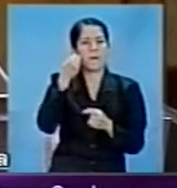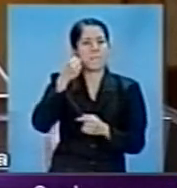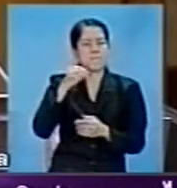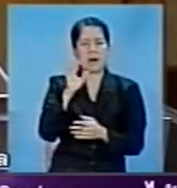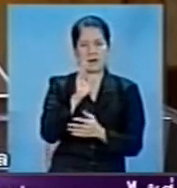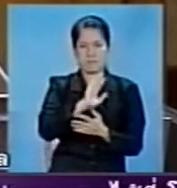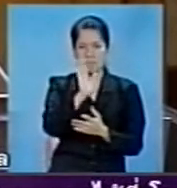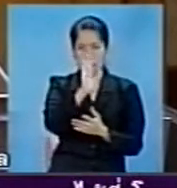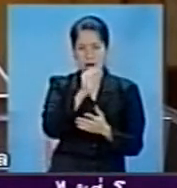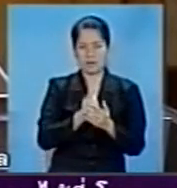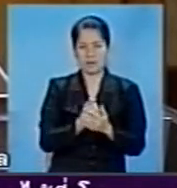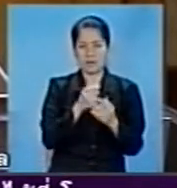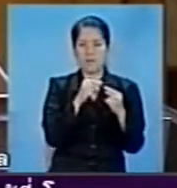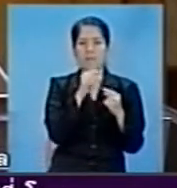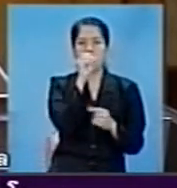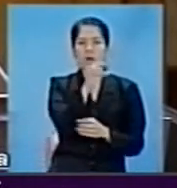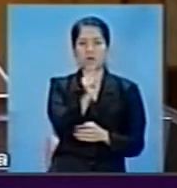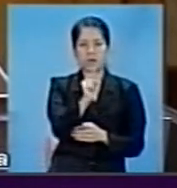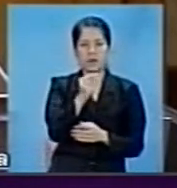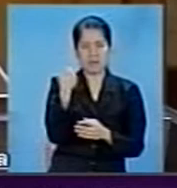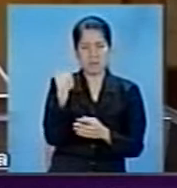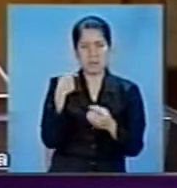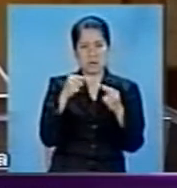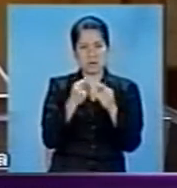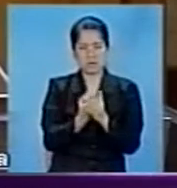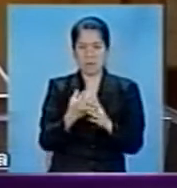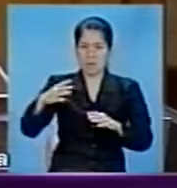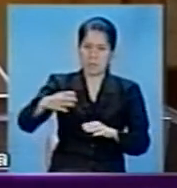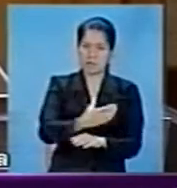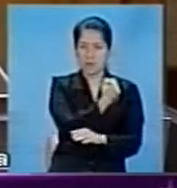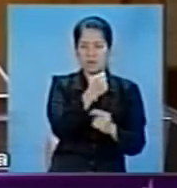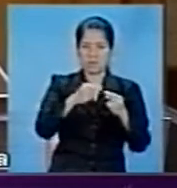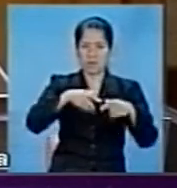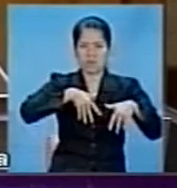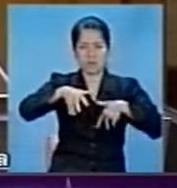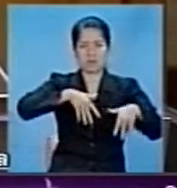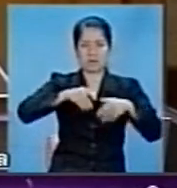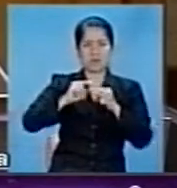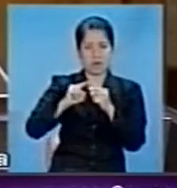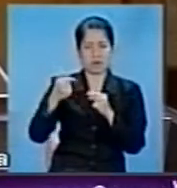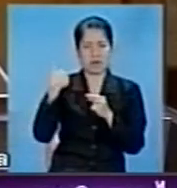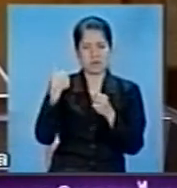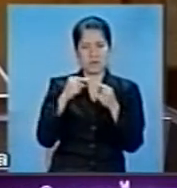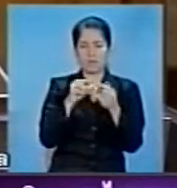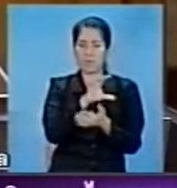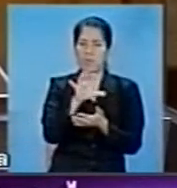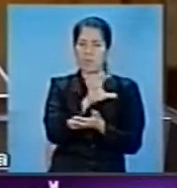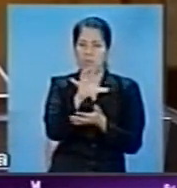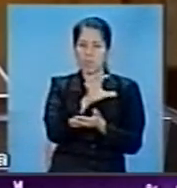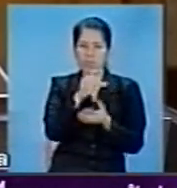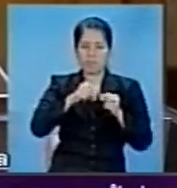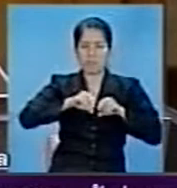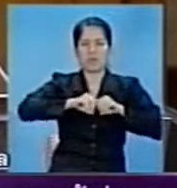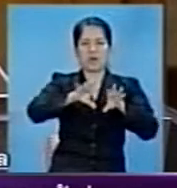าพูดไปถึงว่าอาจจะต้องมีการปฏิวัติประชาชนสงครามประชาชนอะไรต่างๆมากมายก็น